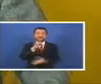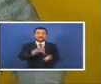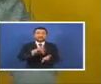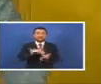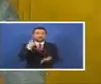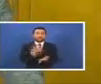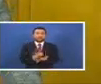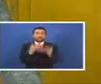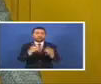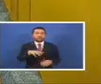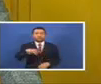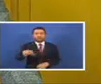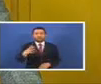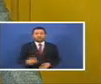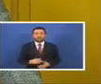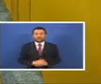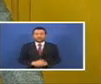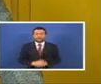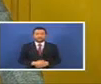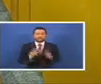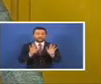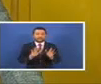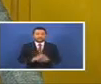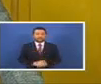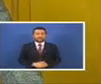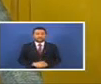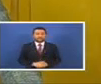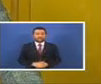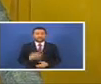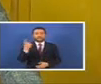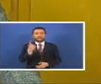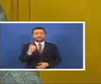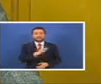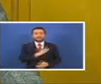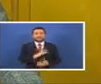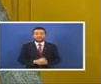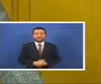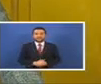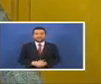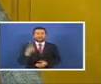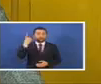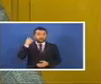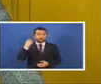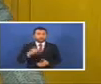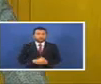ödeyen kesimler oldu. Fakat bir şey var. Dün